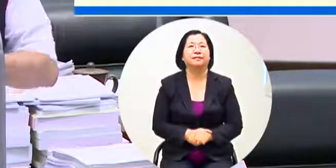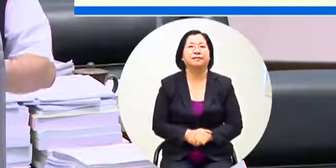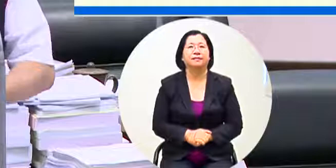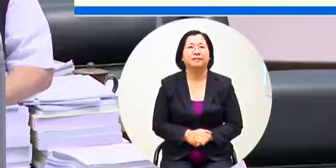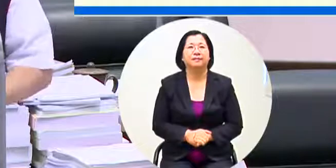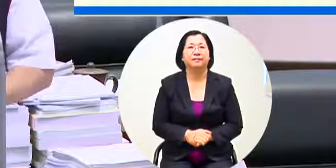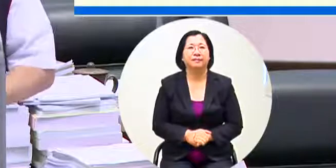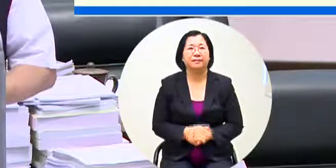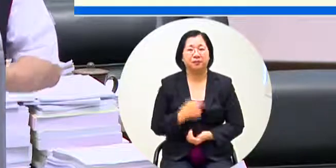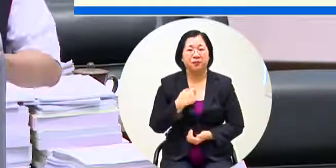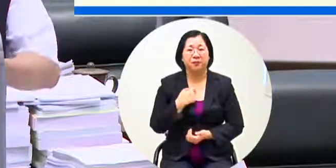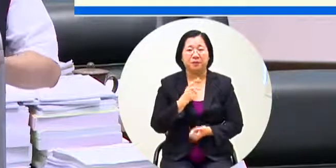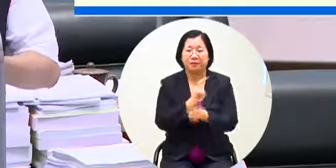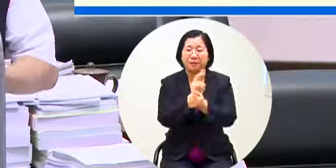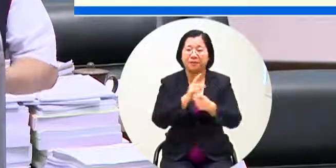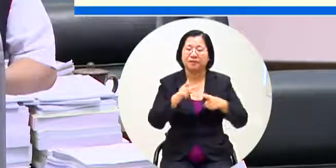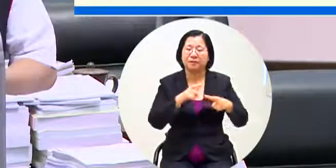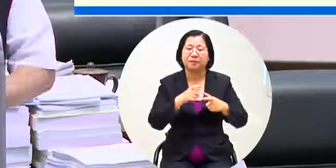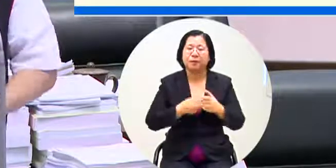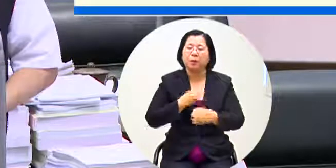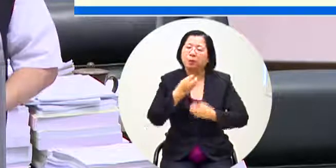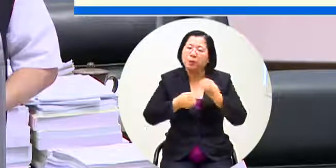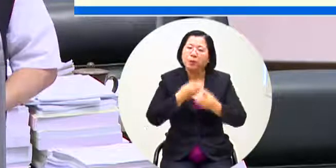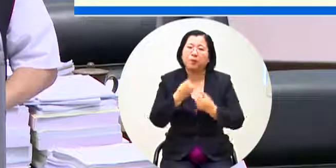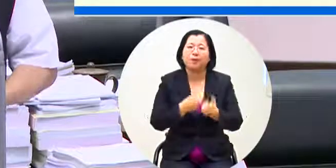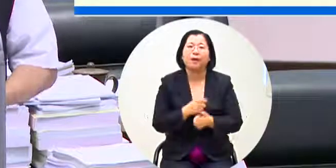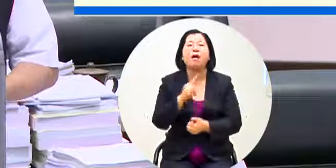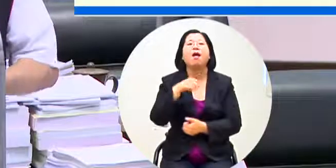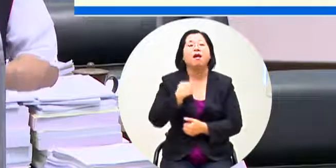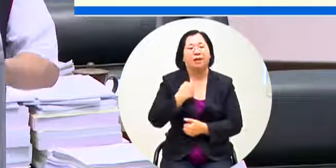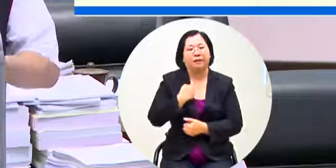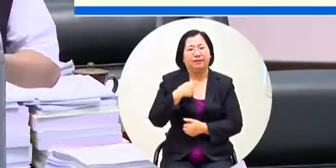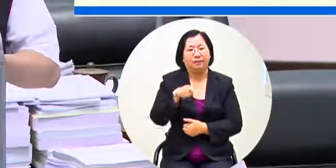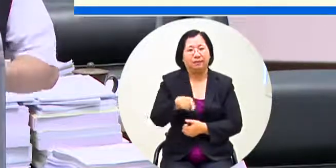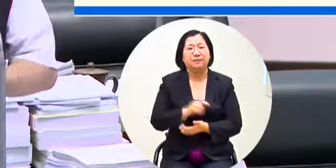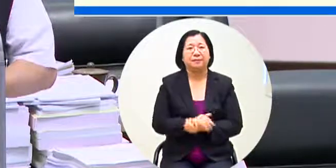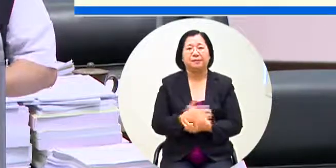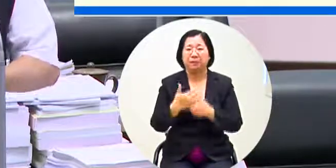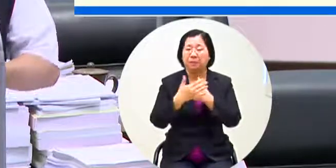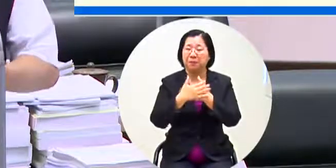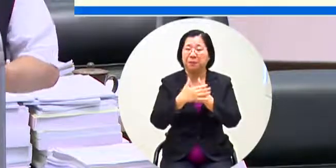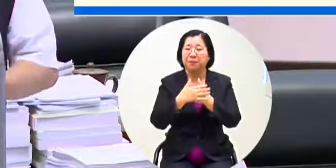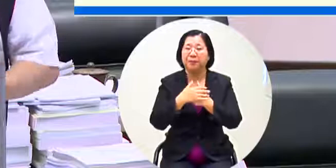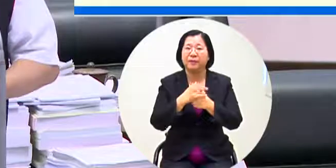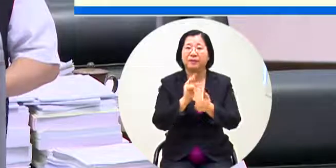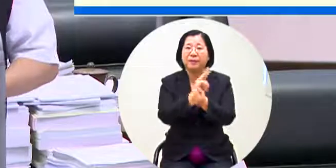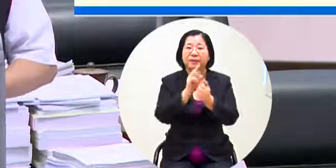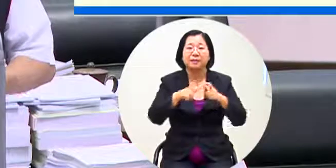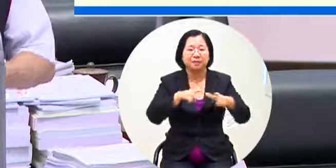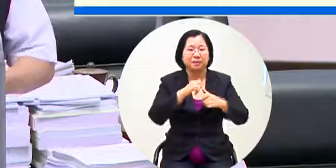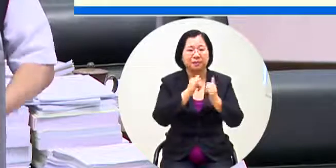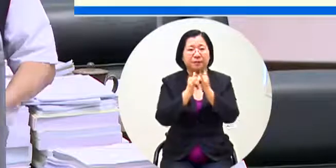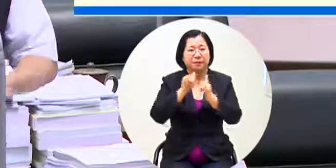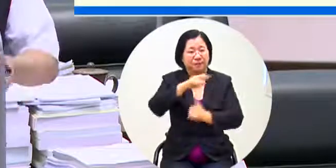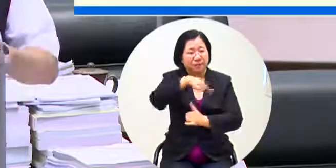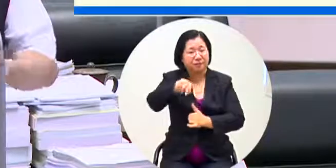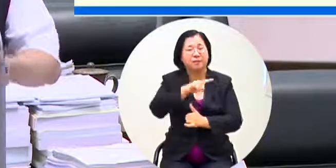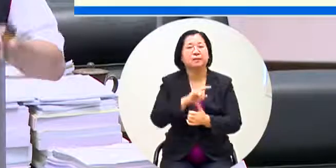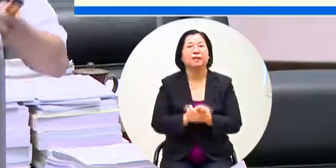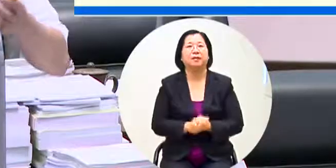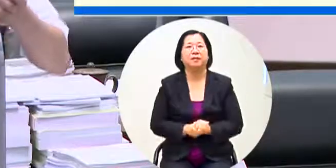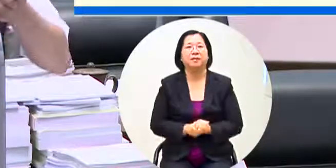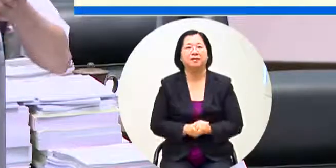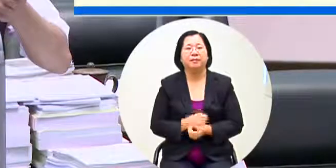声，互你了解了后，咱嘛爱替咱的这个啊人民人来做主，来替因发声吼。这种